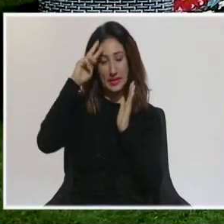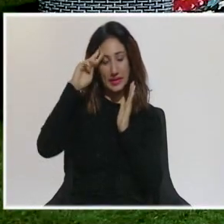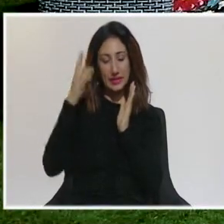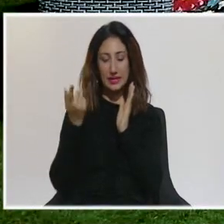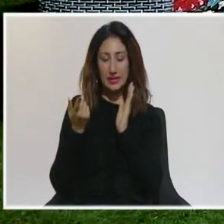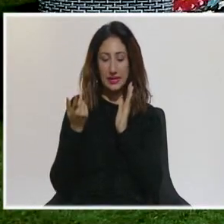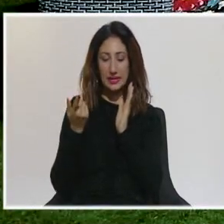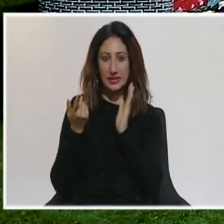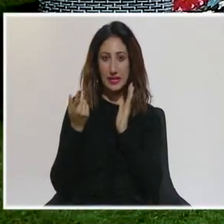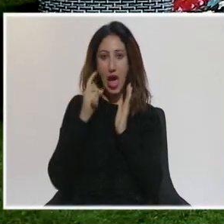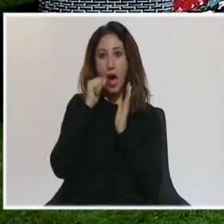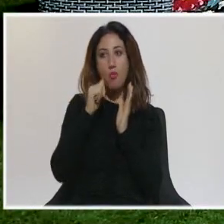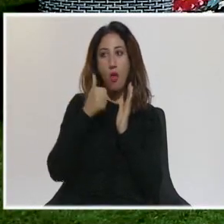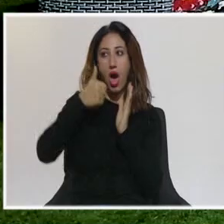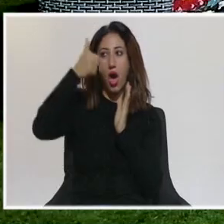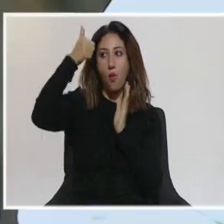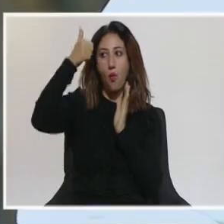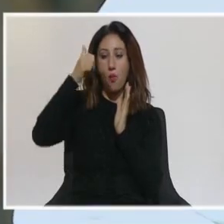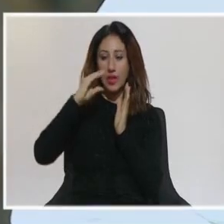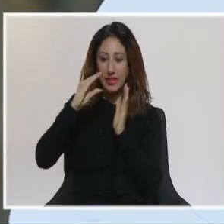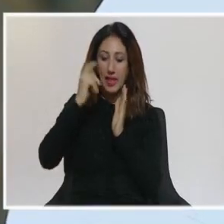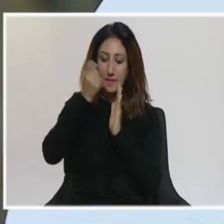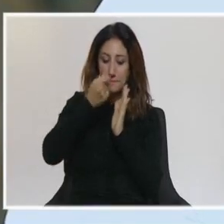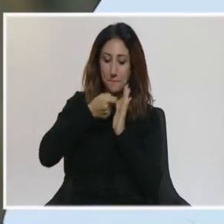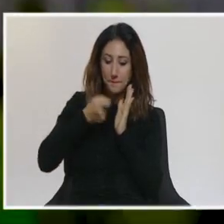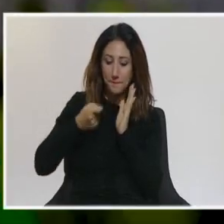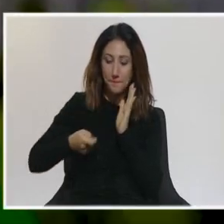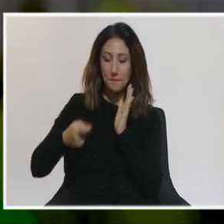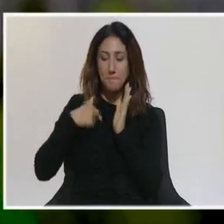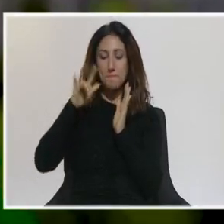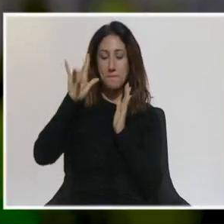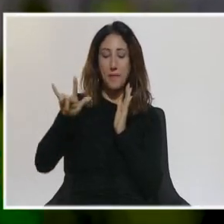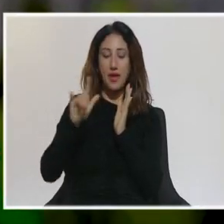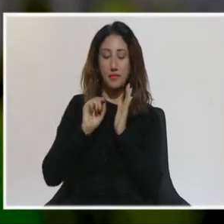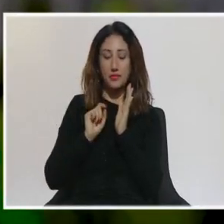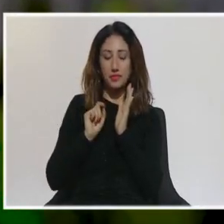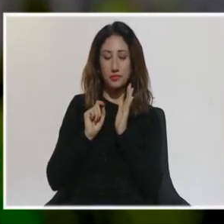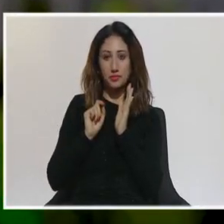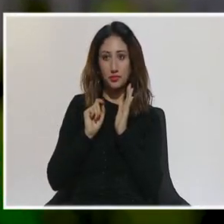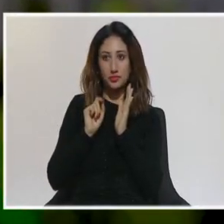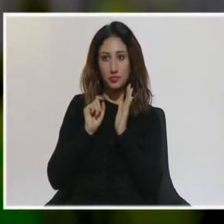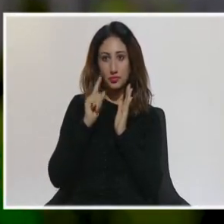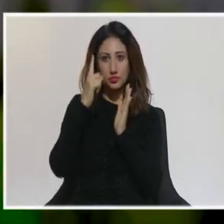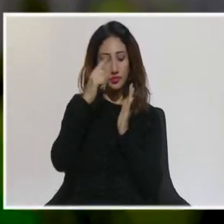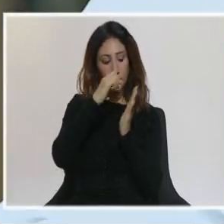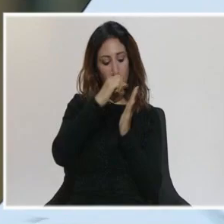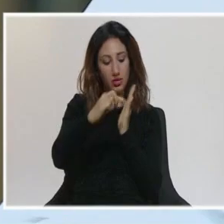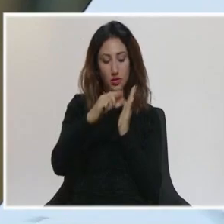انا جاي على دماغ ابويا دلوقتي. هتقول ايه في سطر؟ اول سطر هتقول فيه